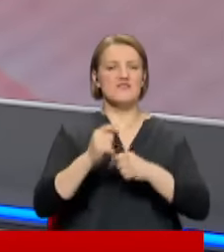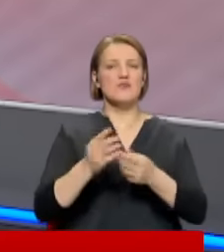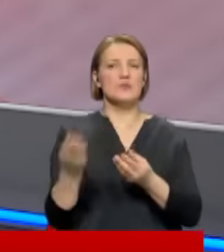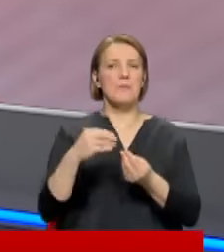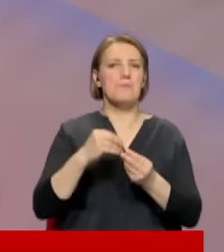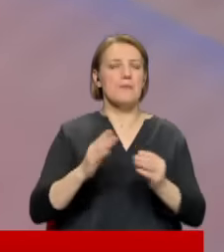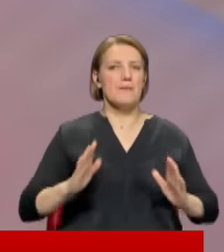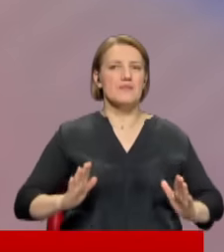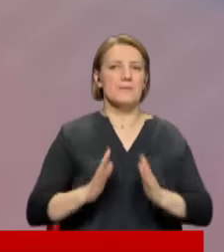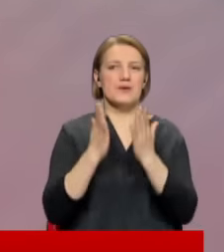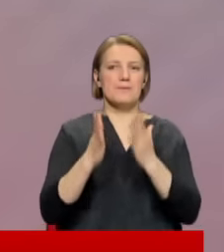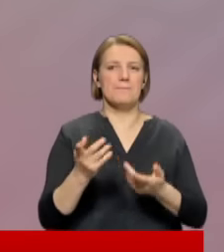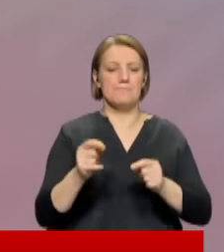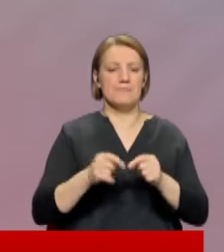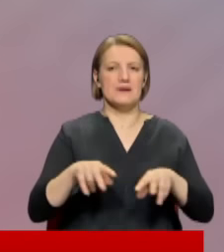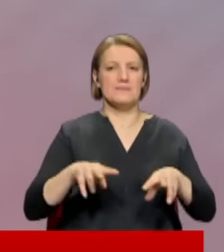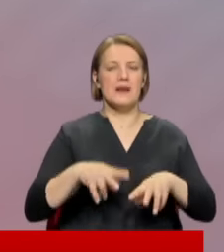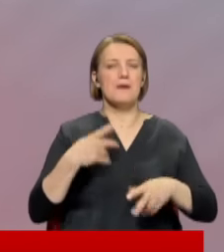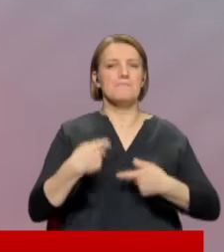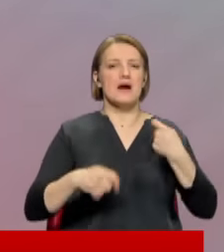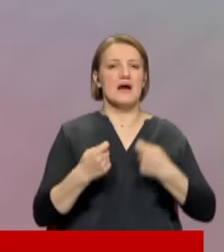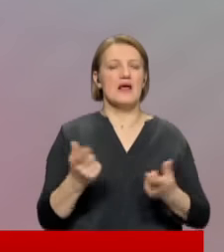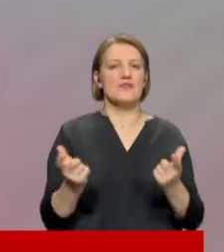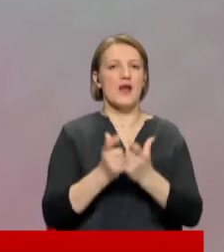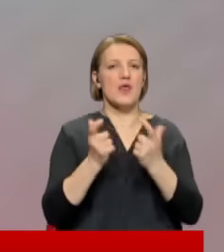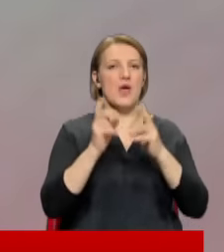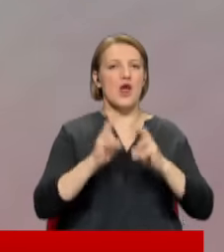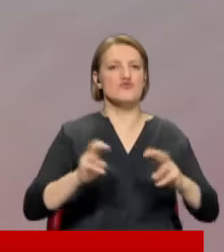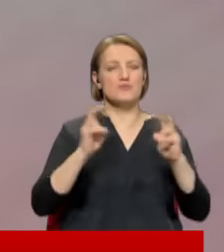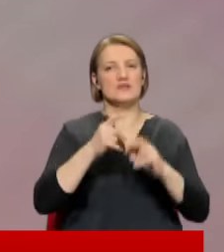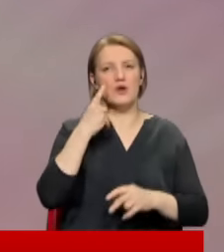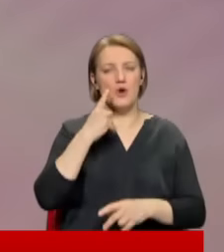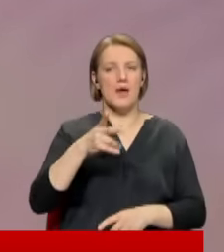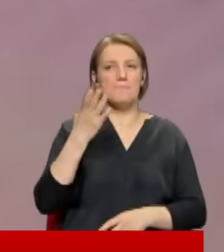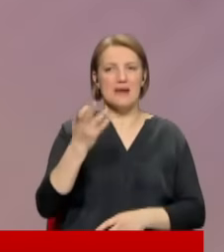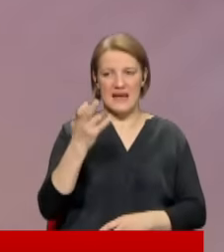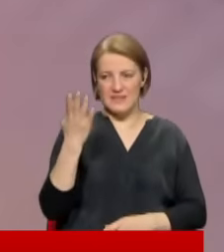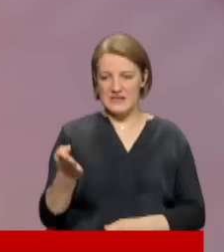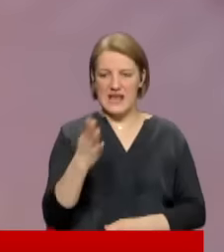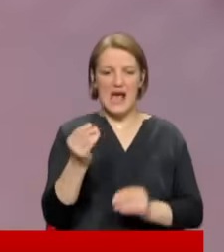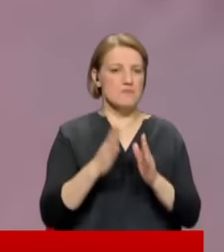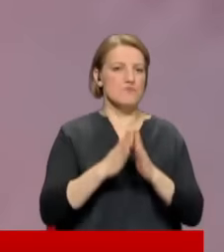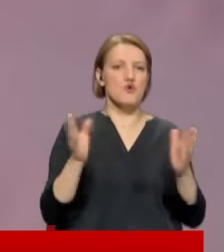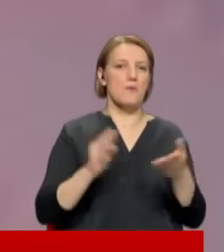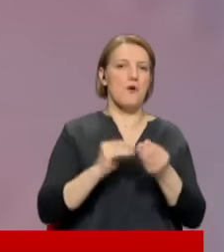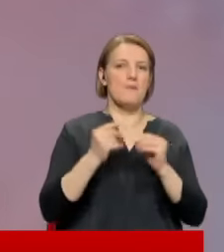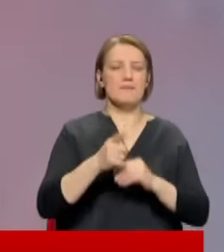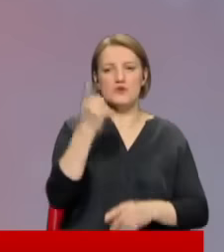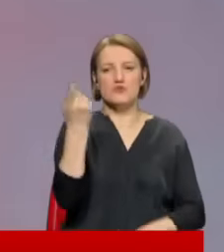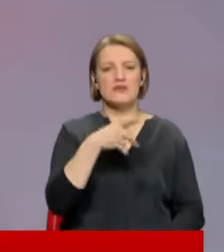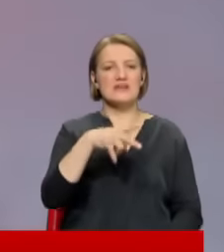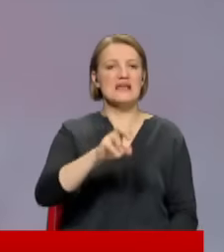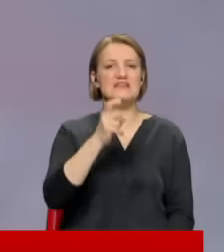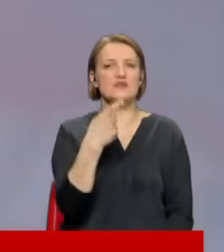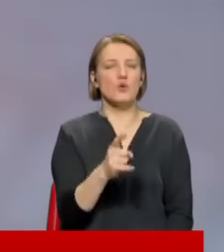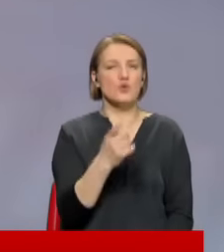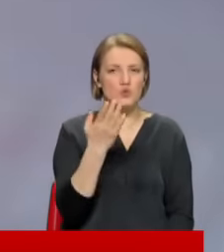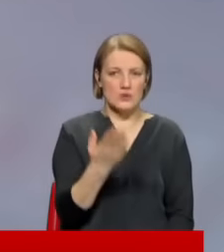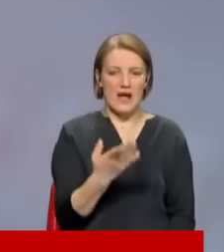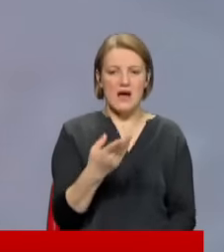tepkili. Birleşmiş Markalar Derneği'nin araştırmasına göre perakendecinin en büyük sorunu %89